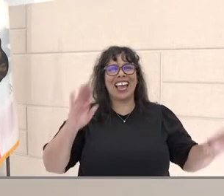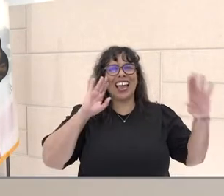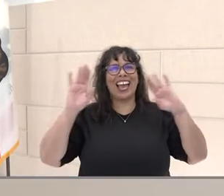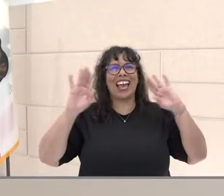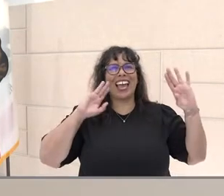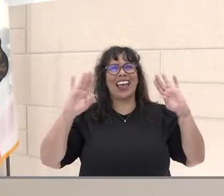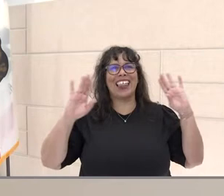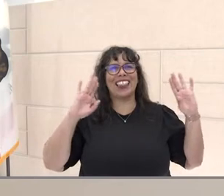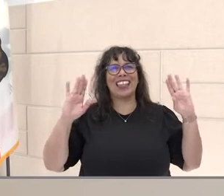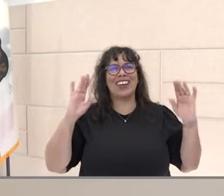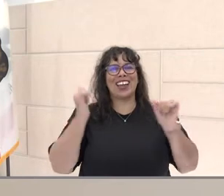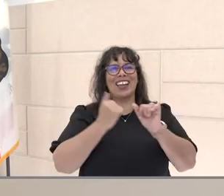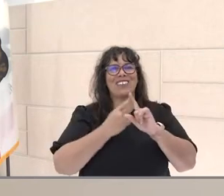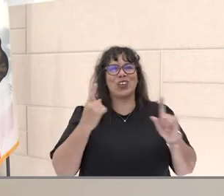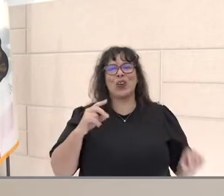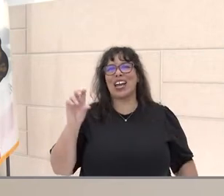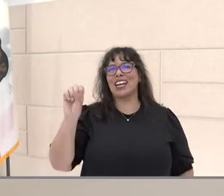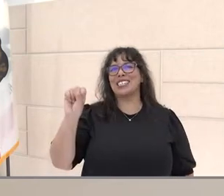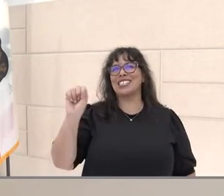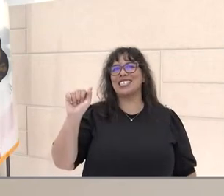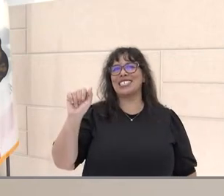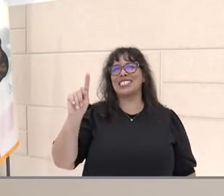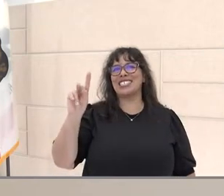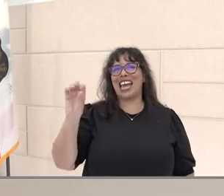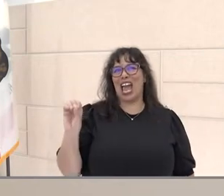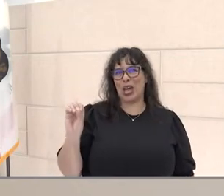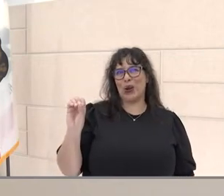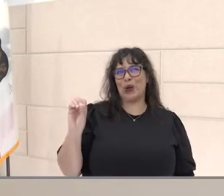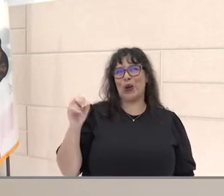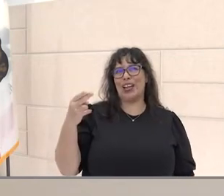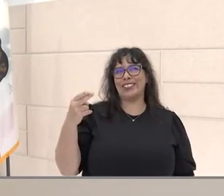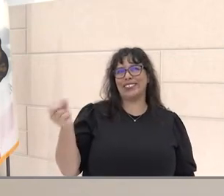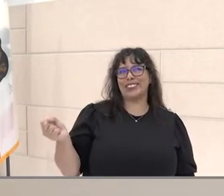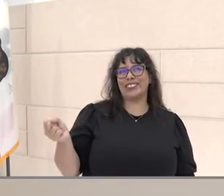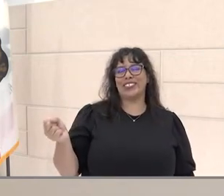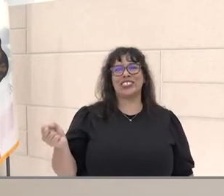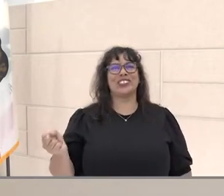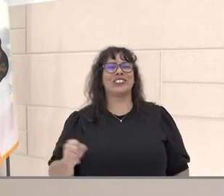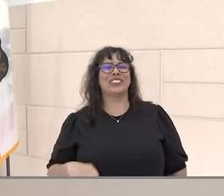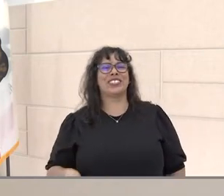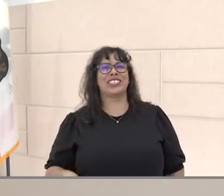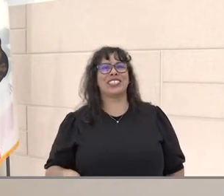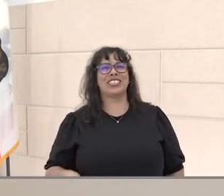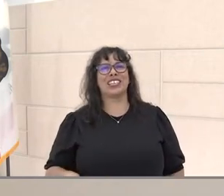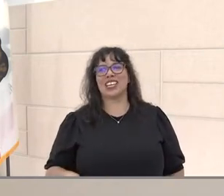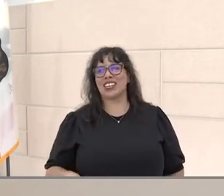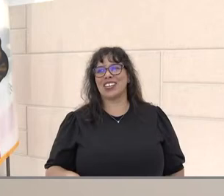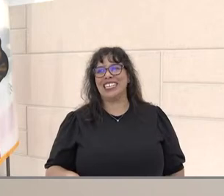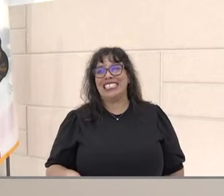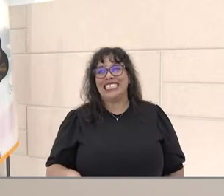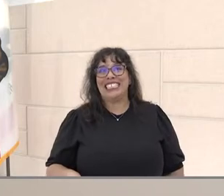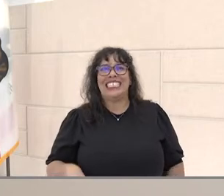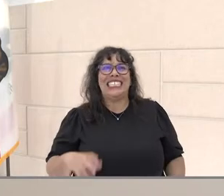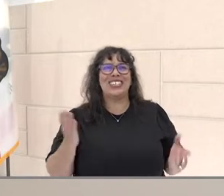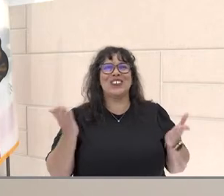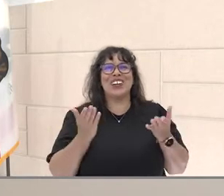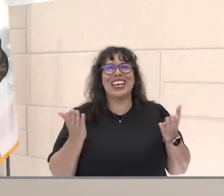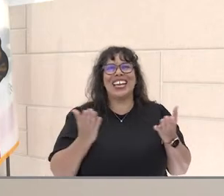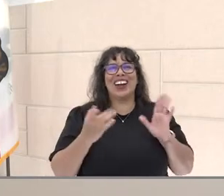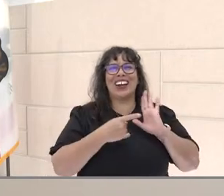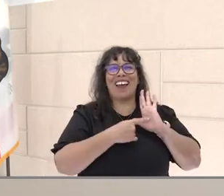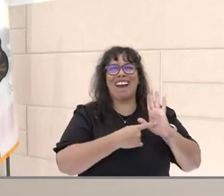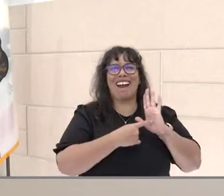สุดสดายมันเนี้ยเนี่ยแตงปีนี่ชั่วโมงปีสลาเรียนซาโตมันเนี่ยชั่วโมงเอลสันมันเนี่ยเตี้ยชั่วโม